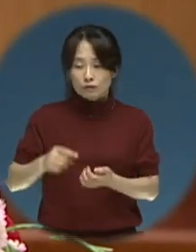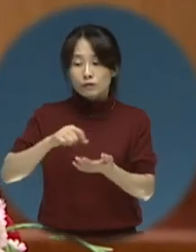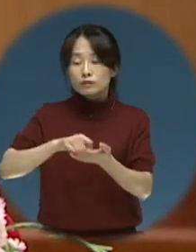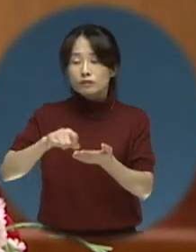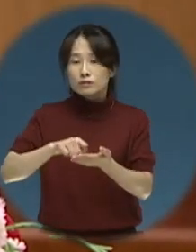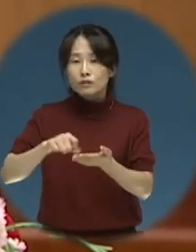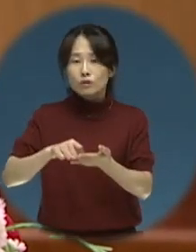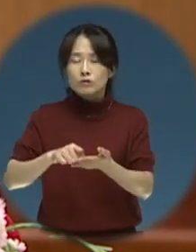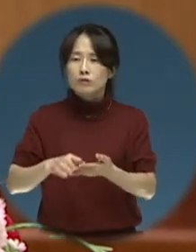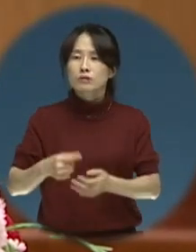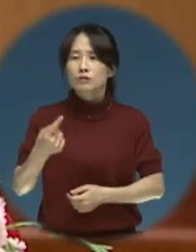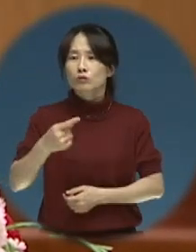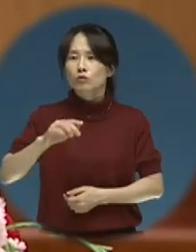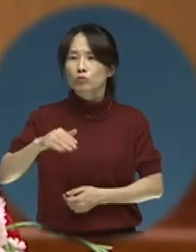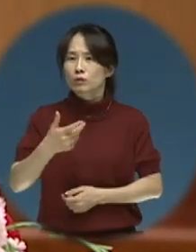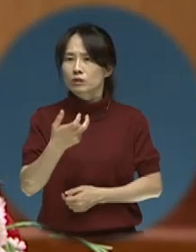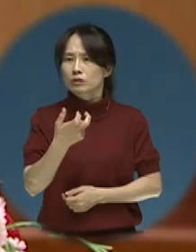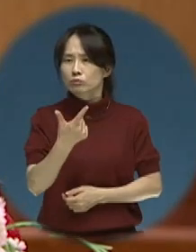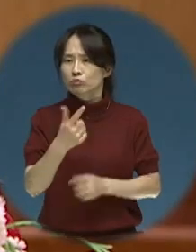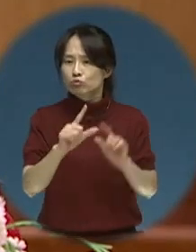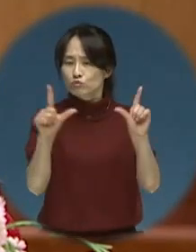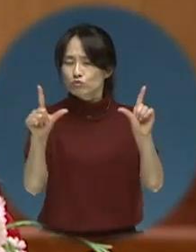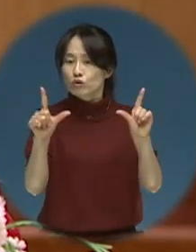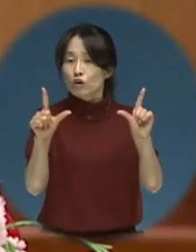76년에 써서.